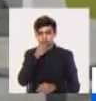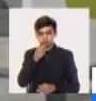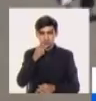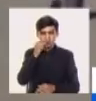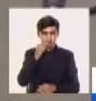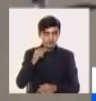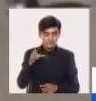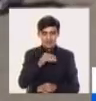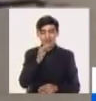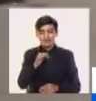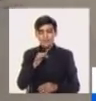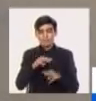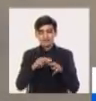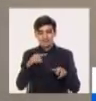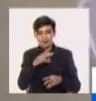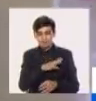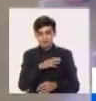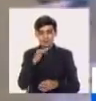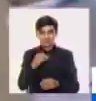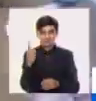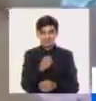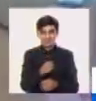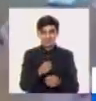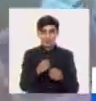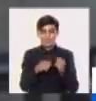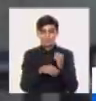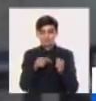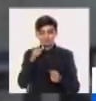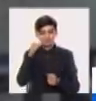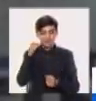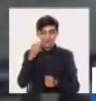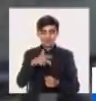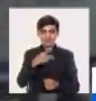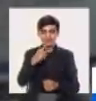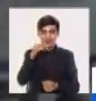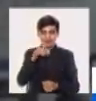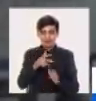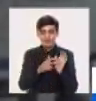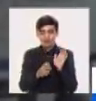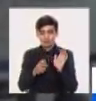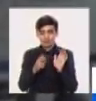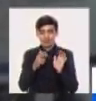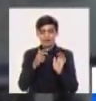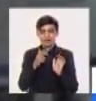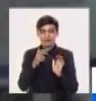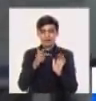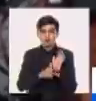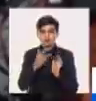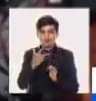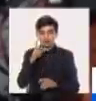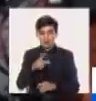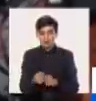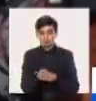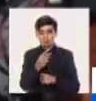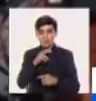адамдар. Министрліктің мәліметінше тек өткен бір аптаның өзінде ғана 32083 адамнан пневмония анықталыпты.